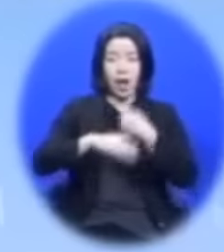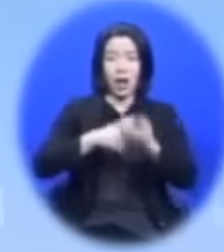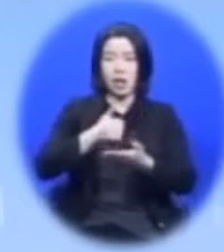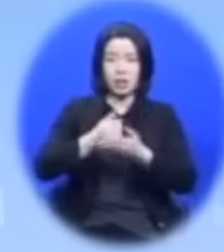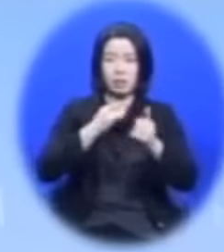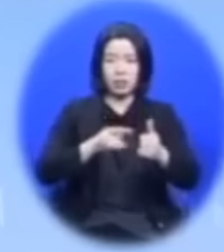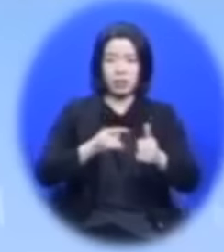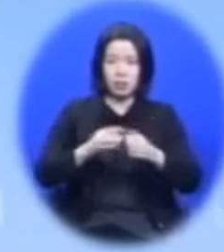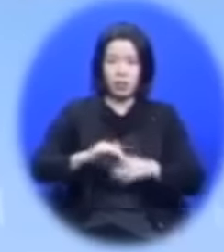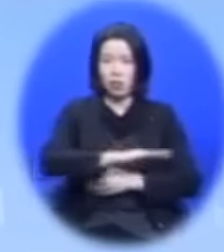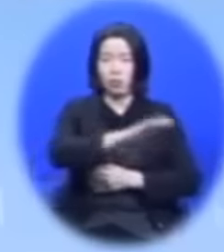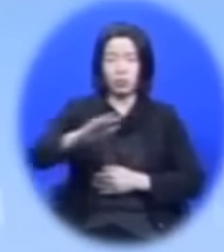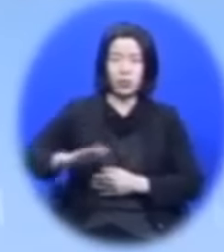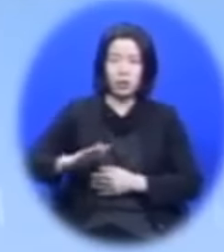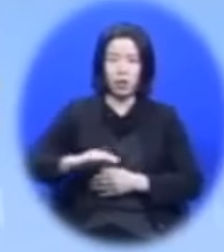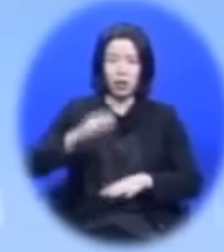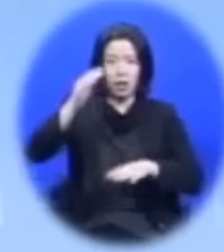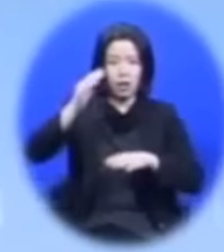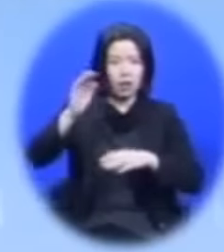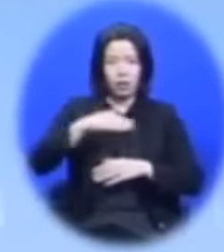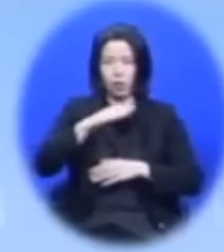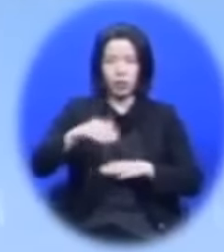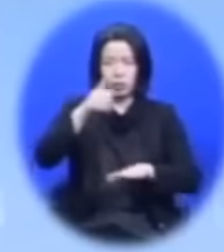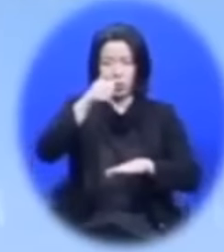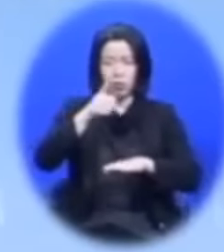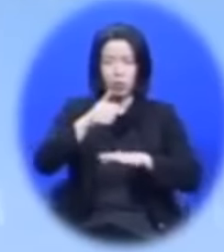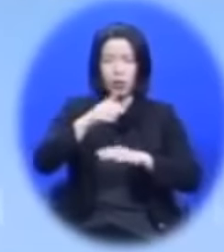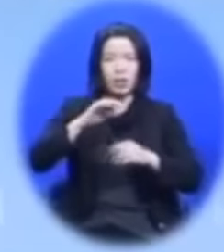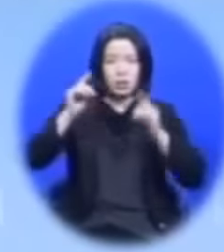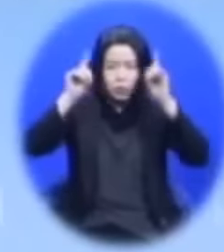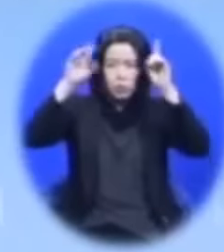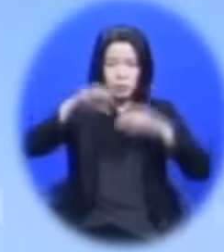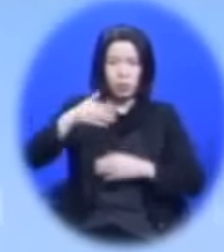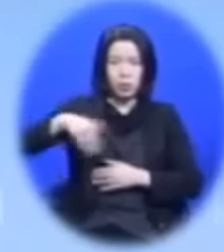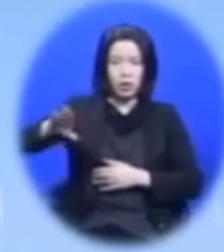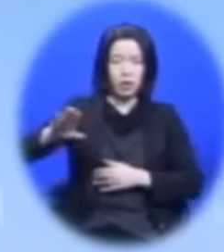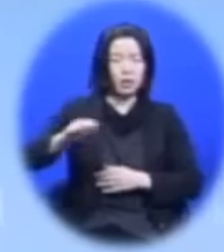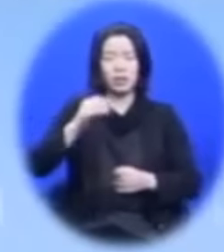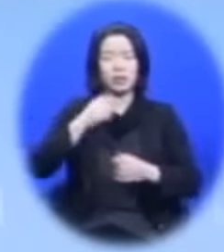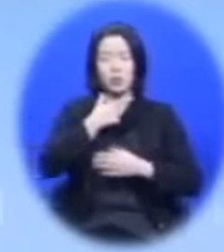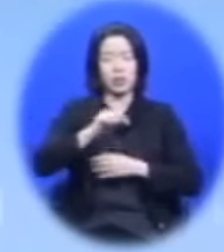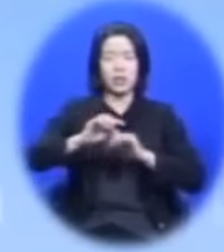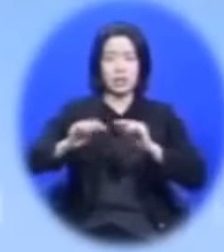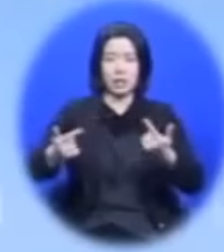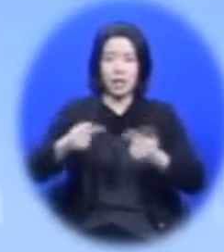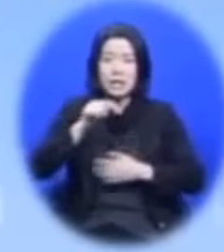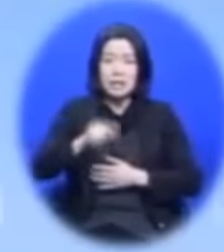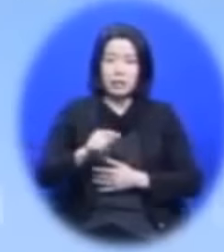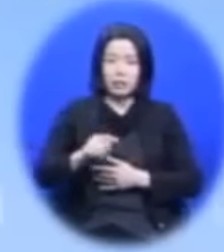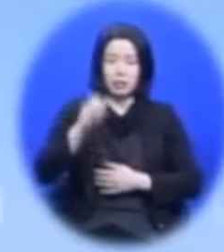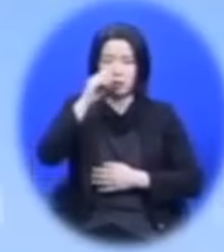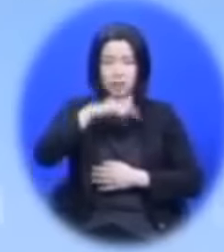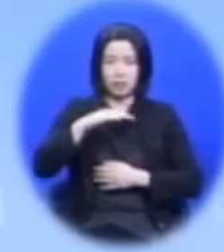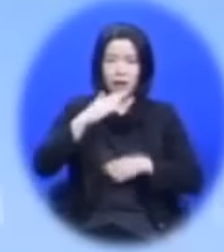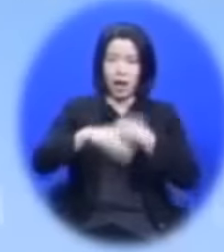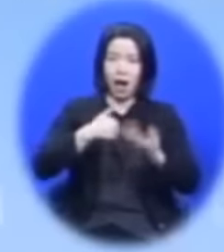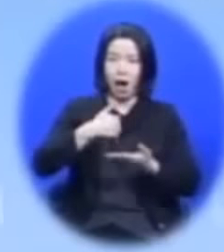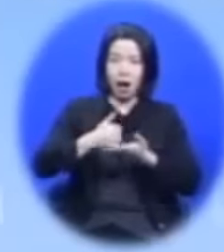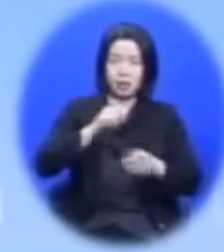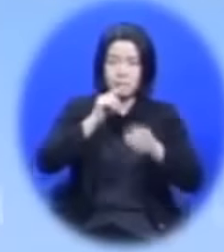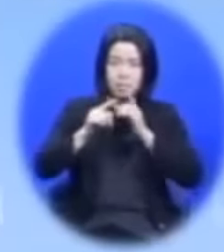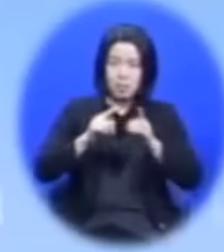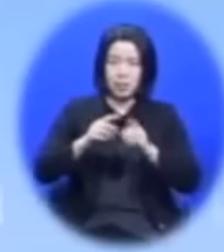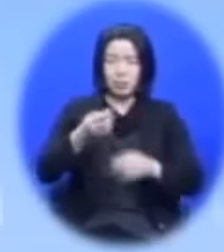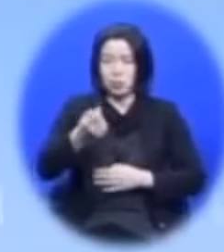하나님께서 우리가 결코 지옥에 가지 않게 하기를 원하세요. 이것은 그저 우리가 하나님의 말씀을